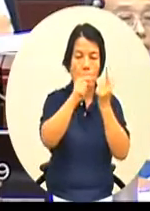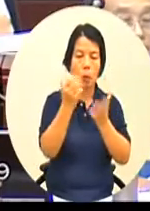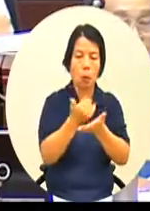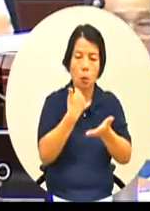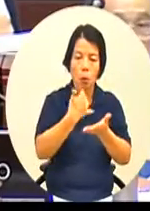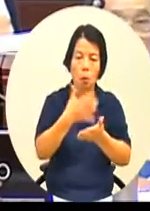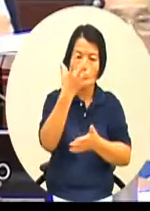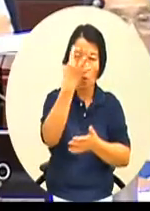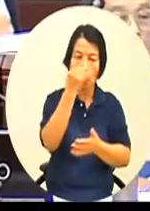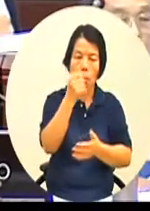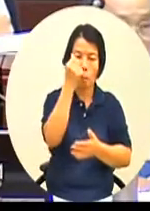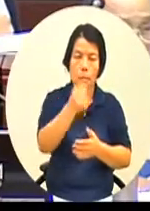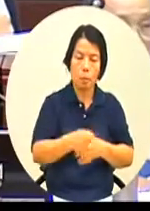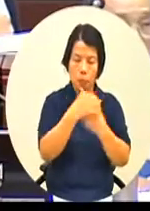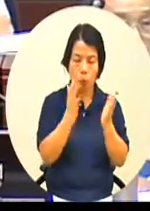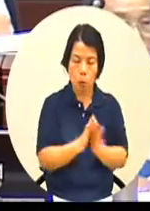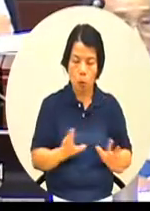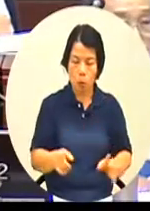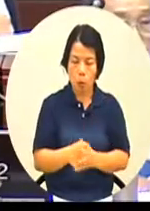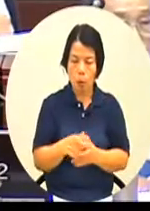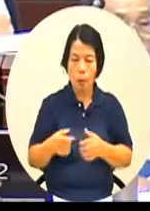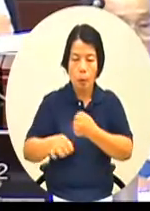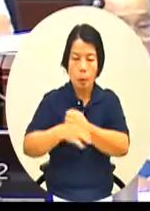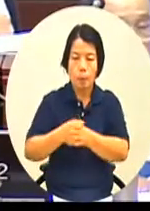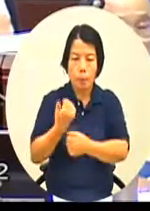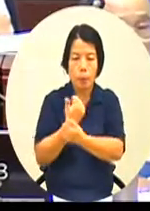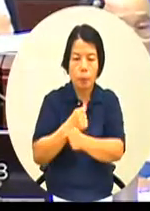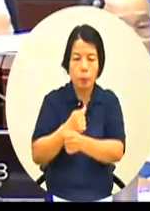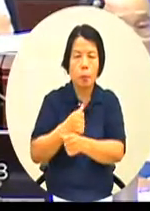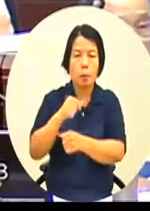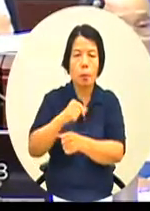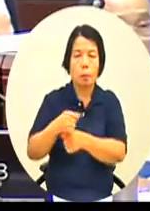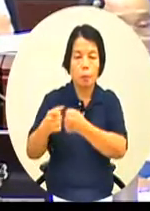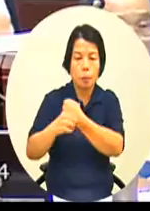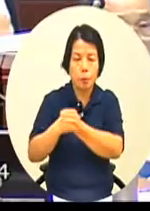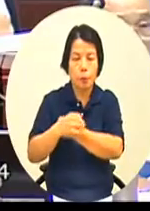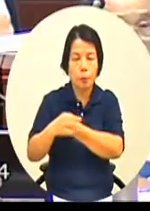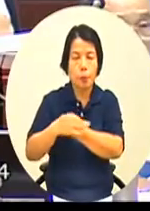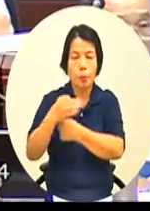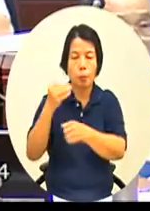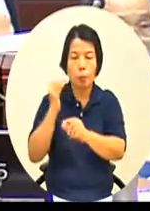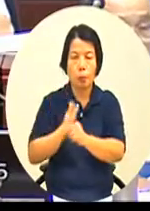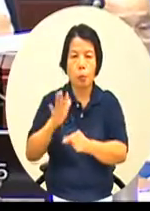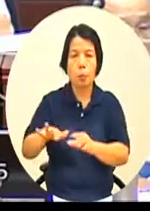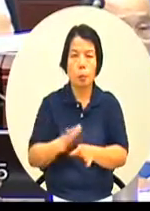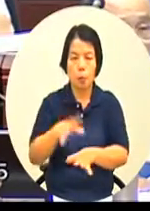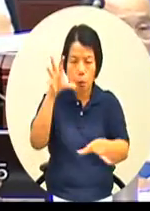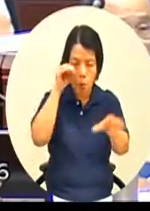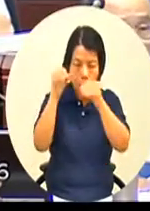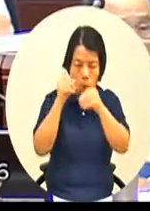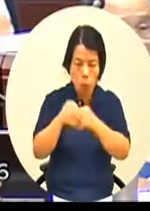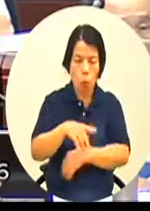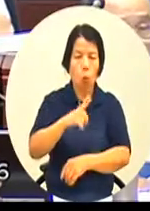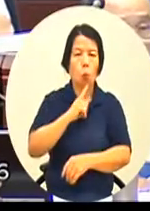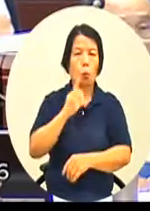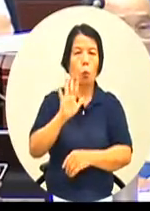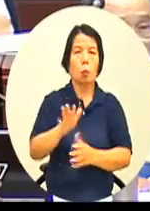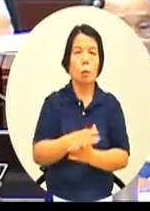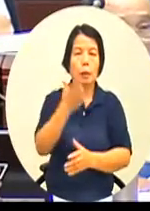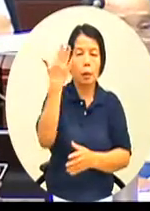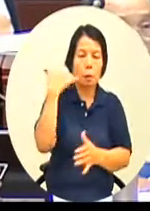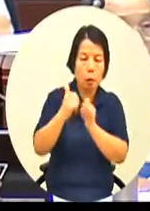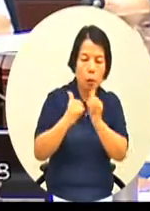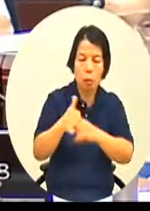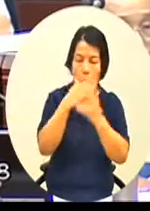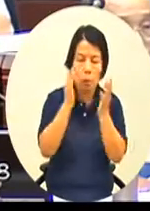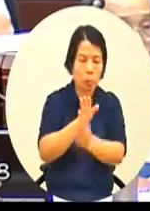看很小规模的在实验看看。那为什么要实验？因为现在知识大家越来越丰富啊，以前人民都听政府